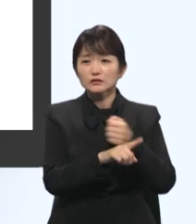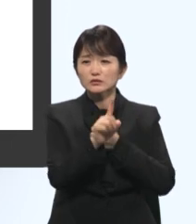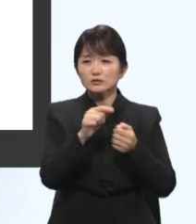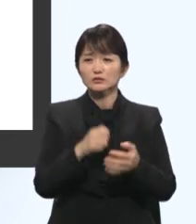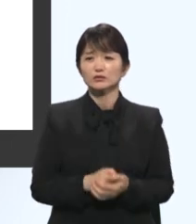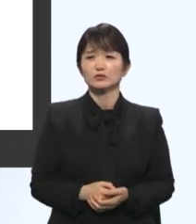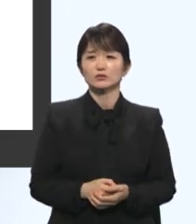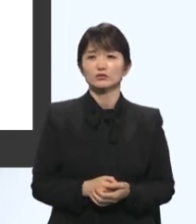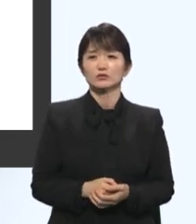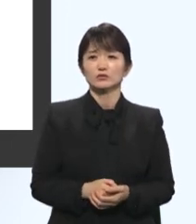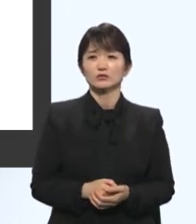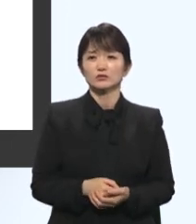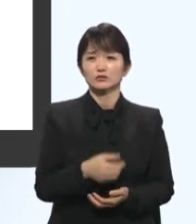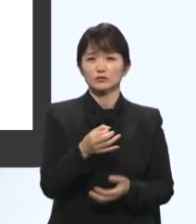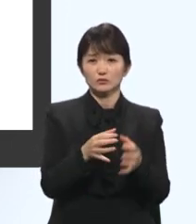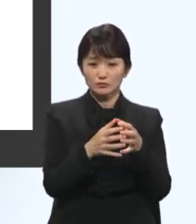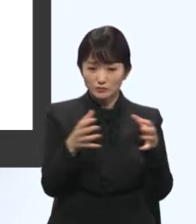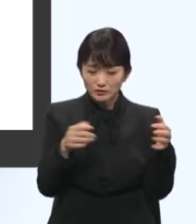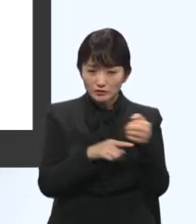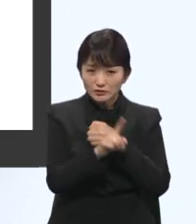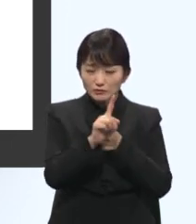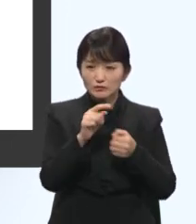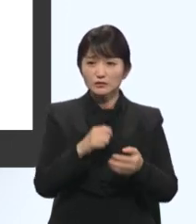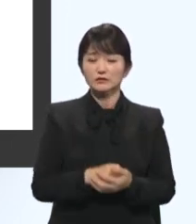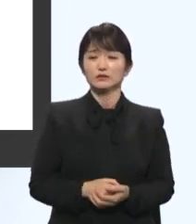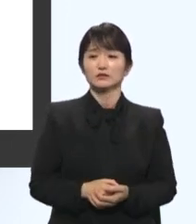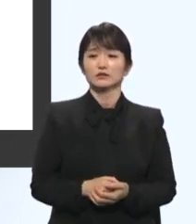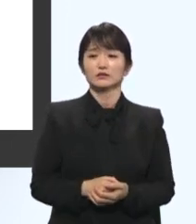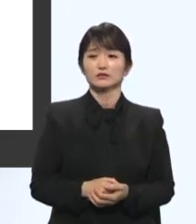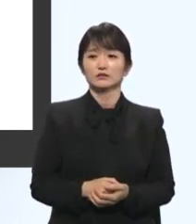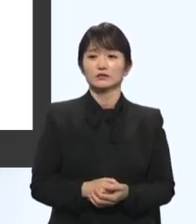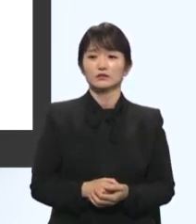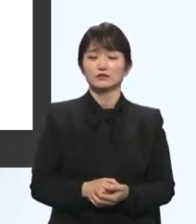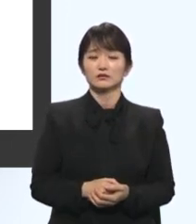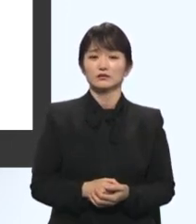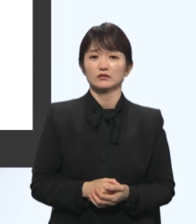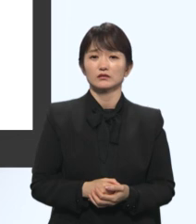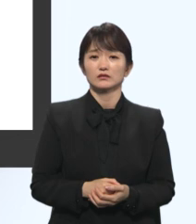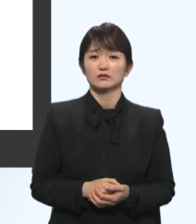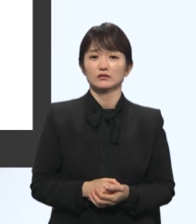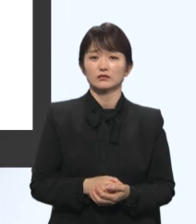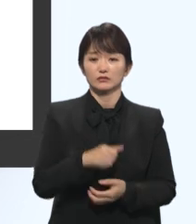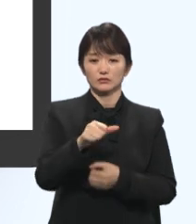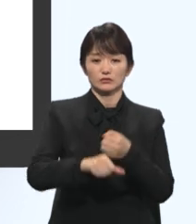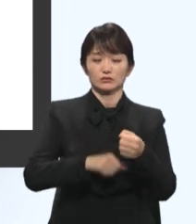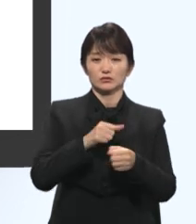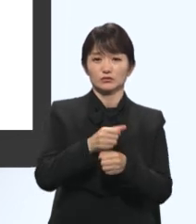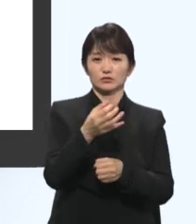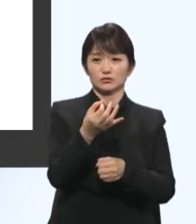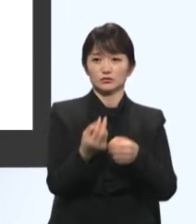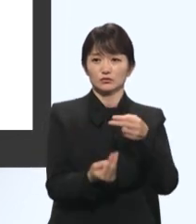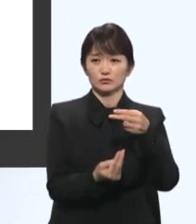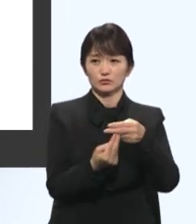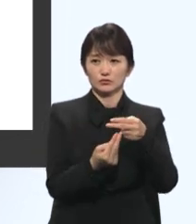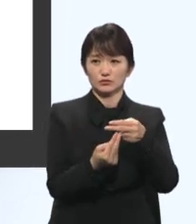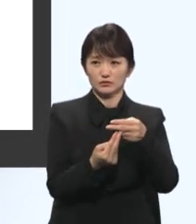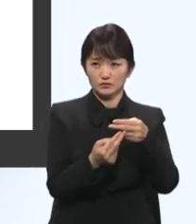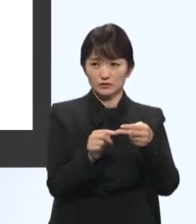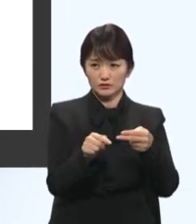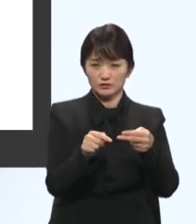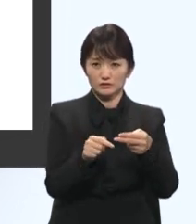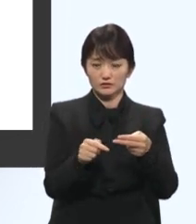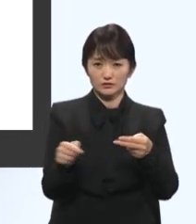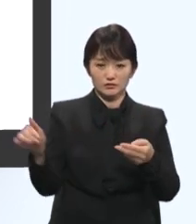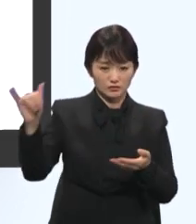가져왔다 왜 이렇게 돈을 많이 가냐 한국 여행 다섯 5년 하려고 5년 동안 돈 모은 것인데 저런 상황에 돼서 오히려 입구 거절 사유로 안 된다